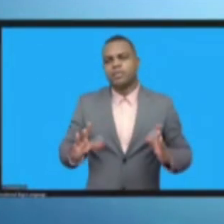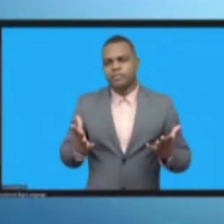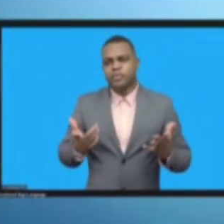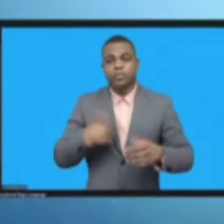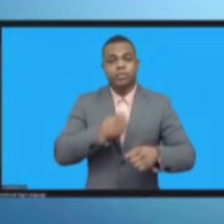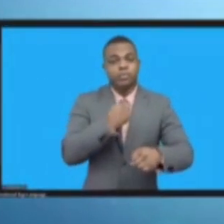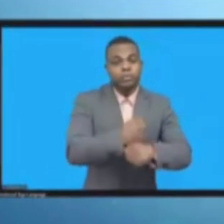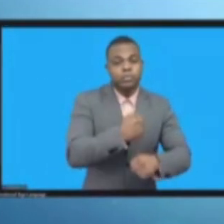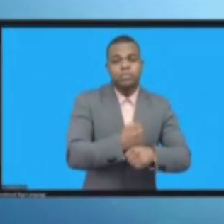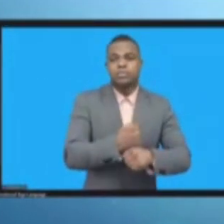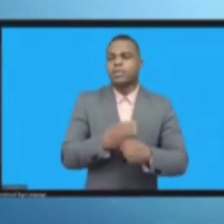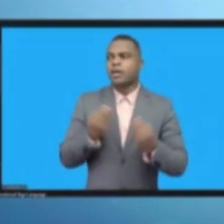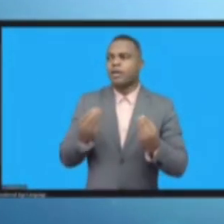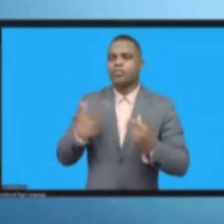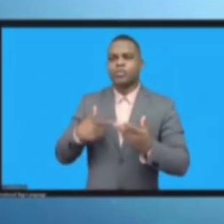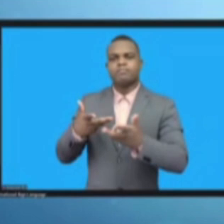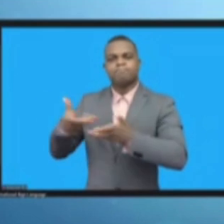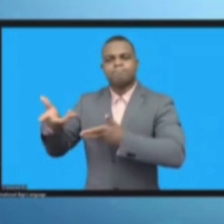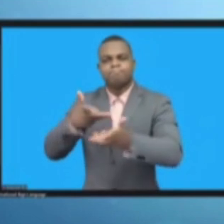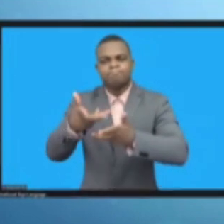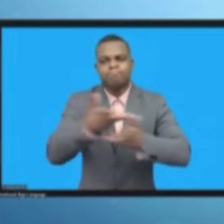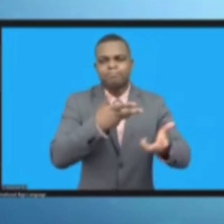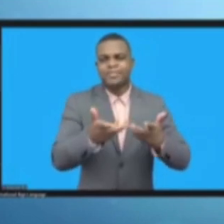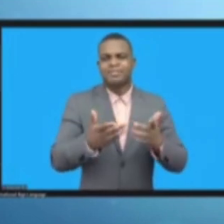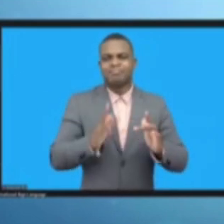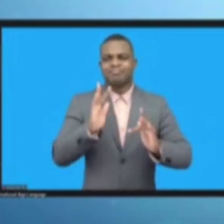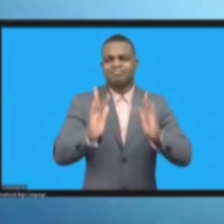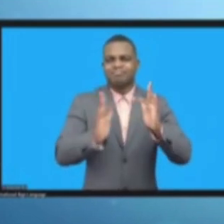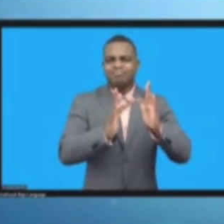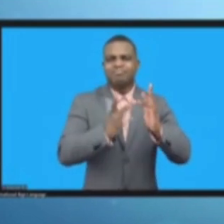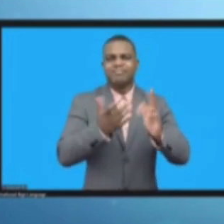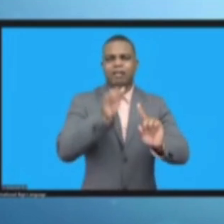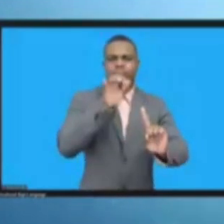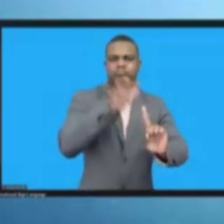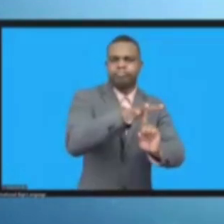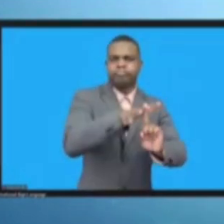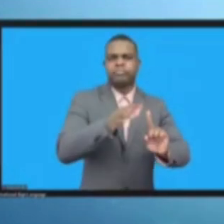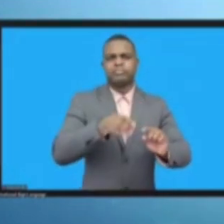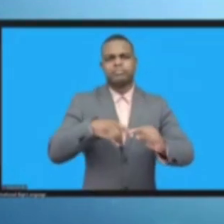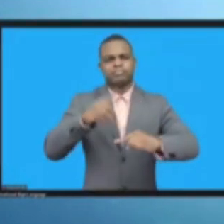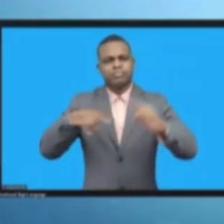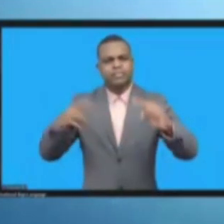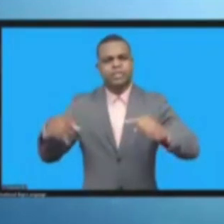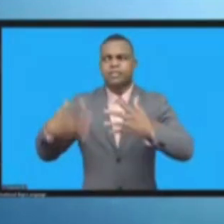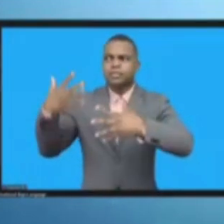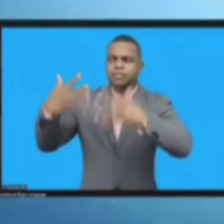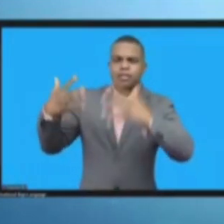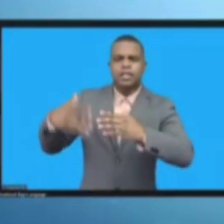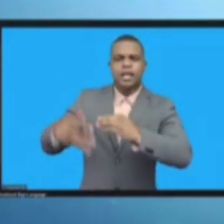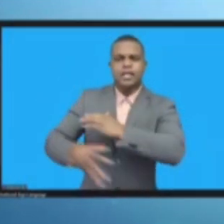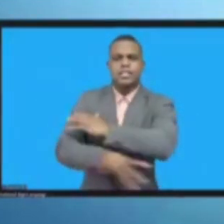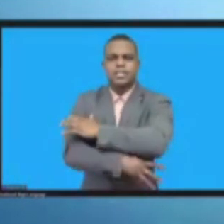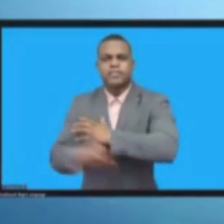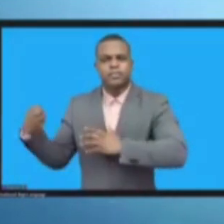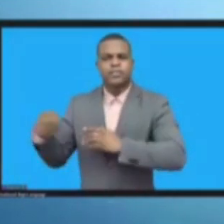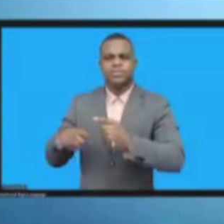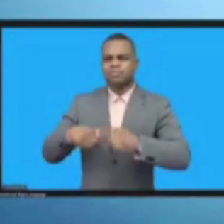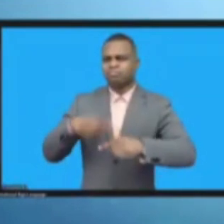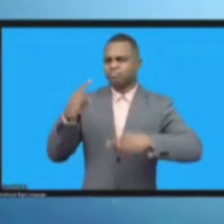Также атаки отказ в обслуживании, спам, хакерские атаки,